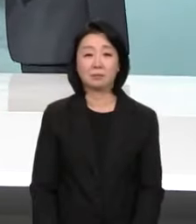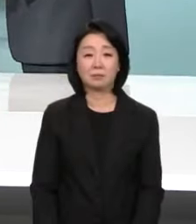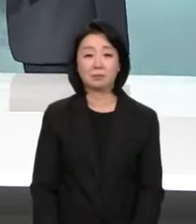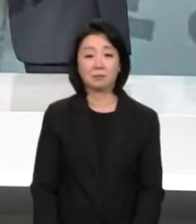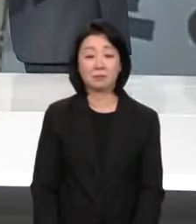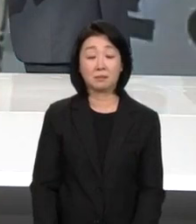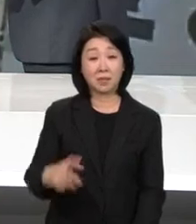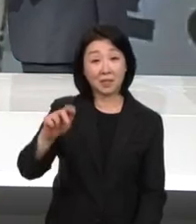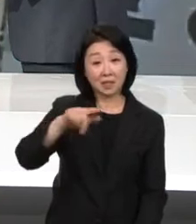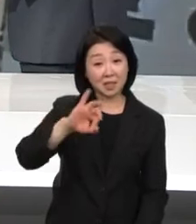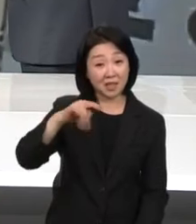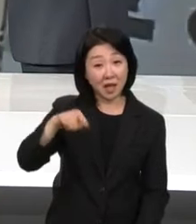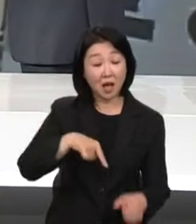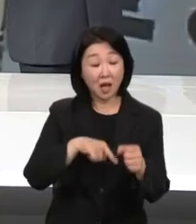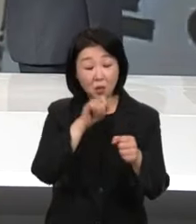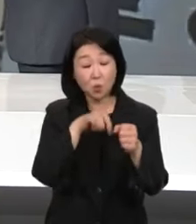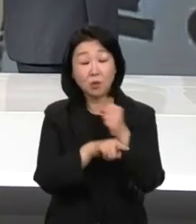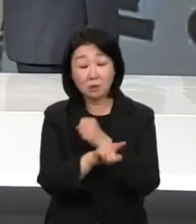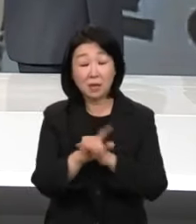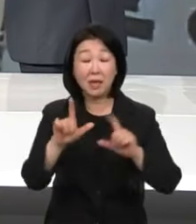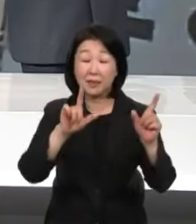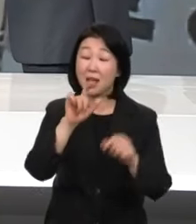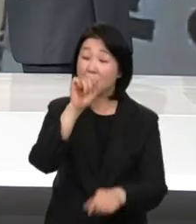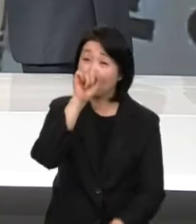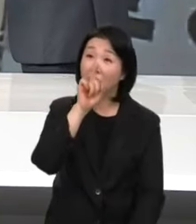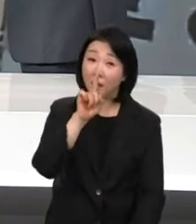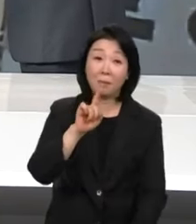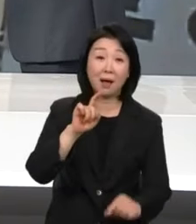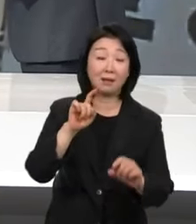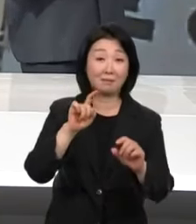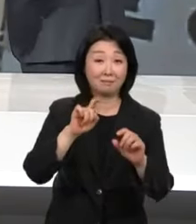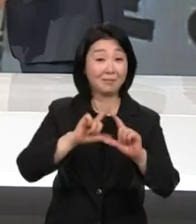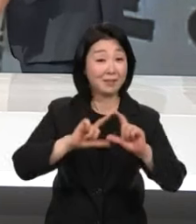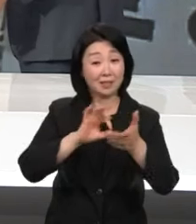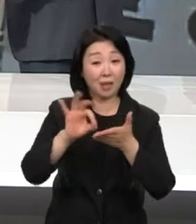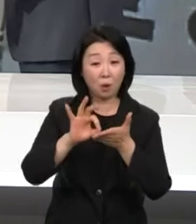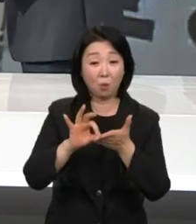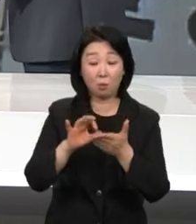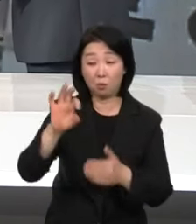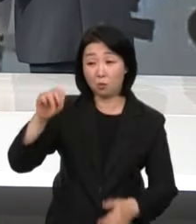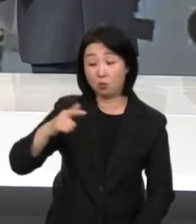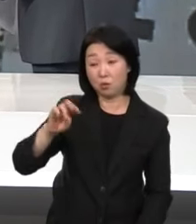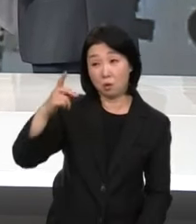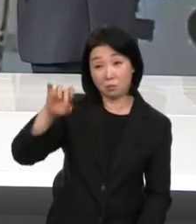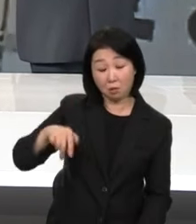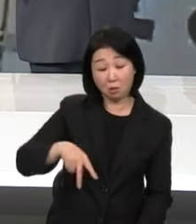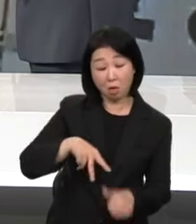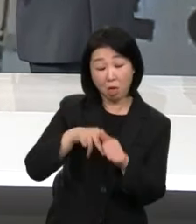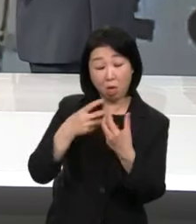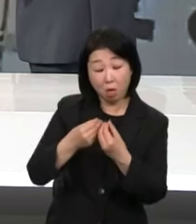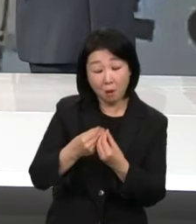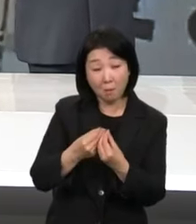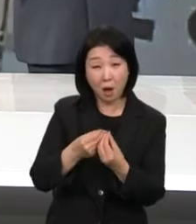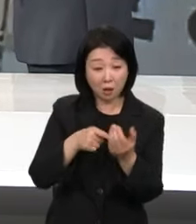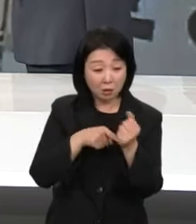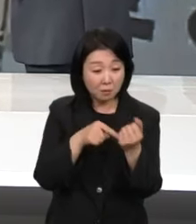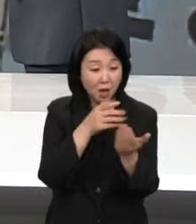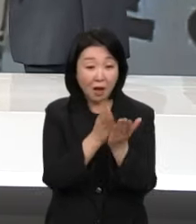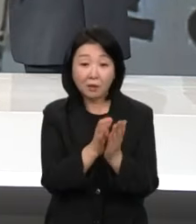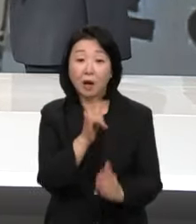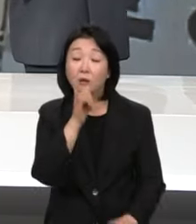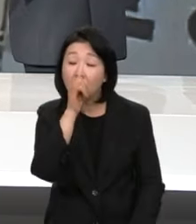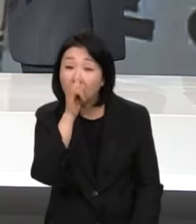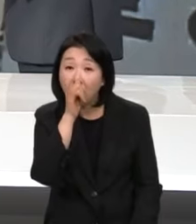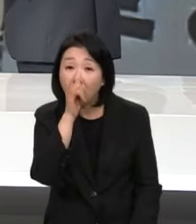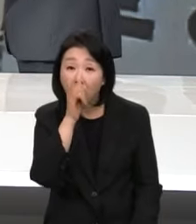이건... 네. 좋은 뜻인 거잖아요. 주로 날씨가 좋을 때 많이 쓰는데 네. 자, 윤영석 후보 해명대로면 다의적이다, 뜻이 여러 개 있었다.